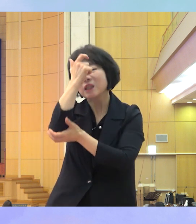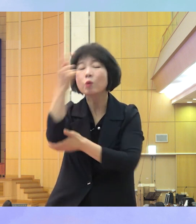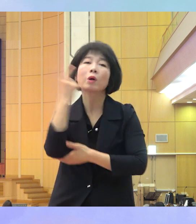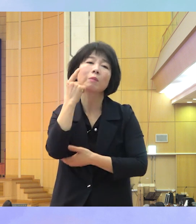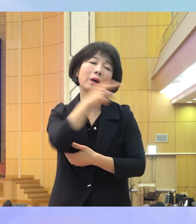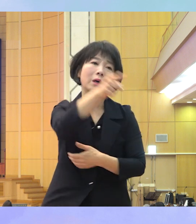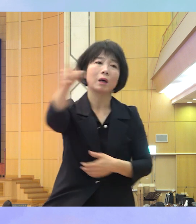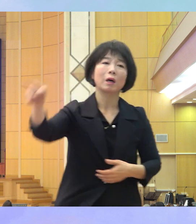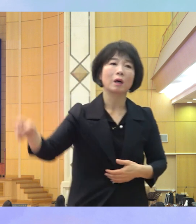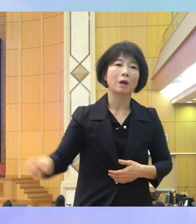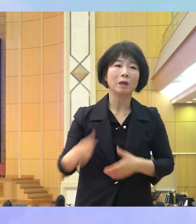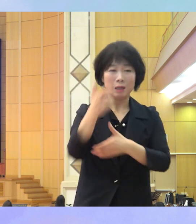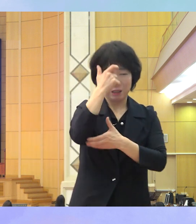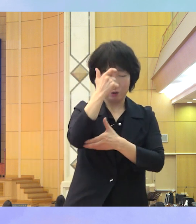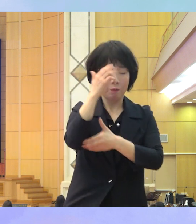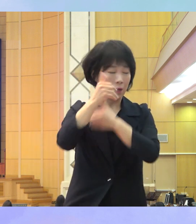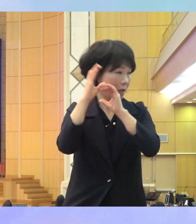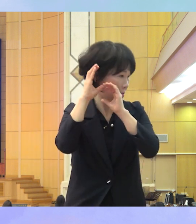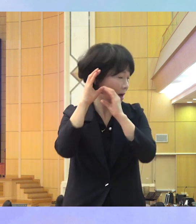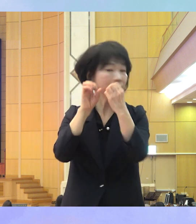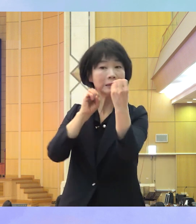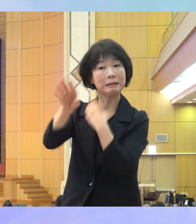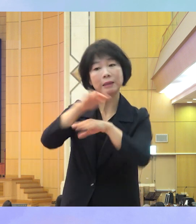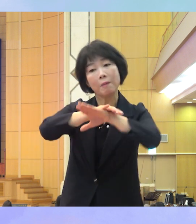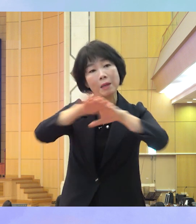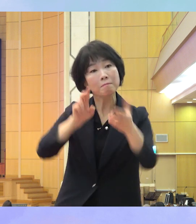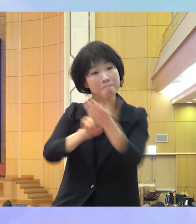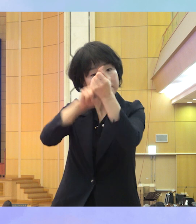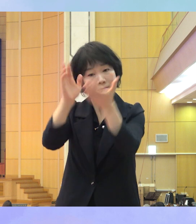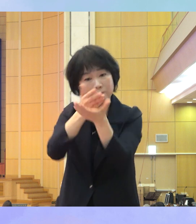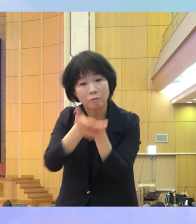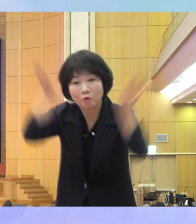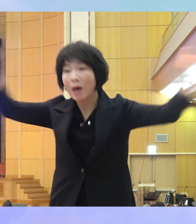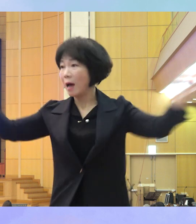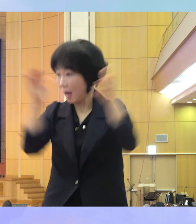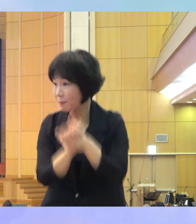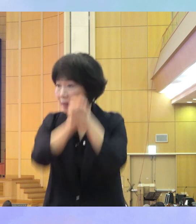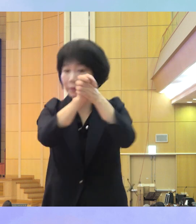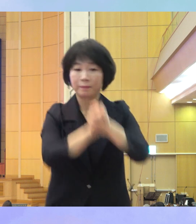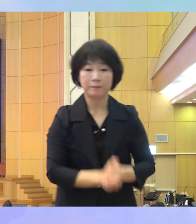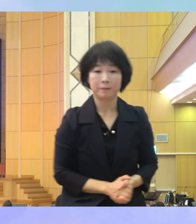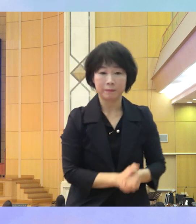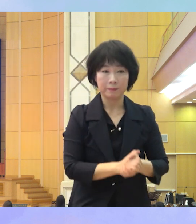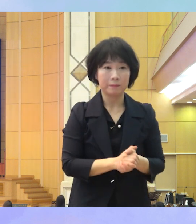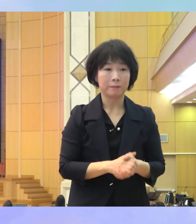기도하면 주님은 응답해 주시는 거예요. 기적을 베풀어 주는 거예요. 할렐루야!